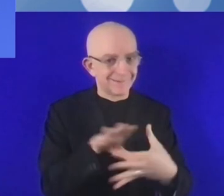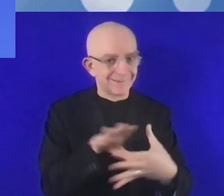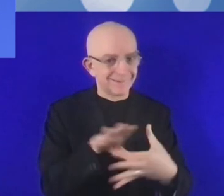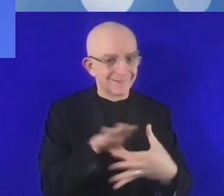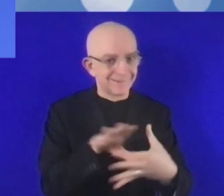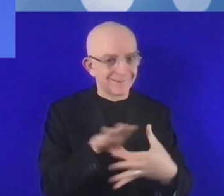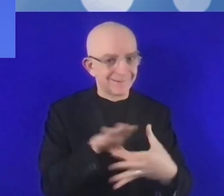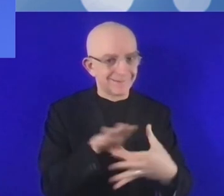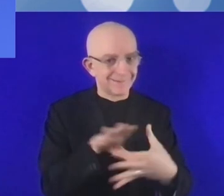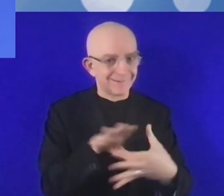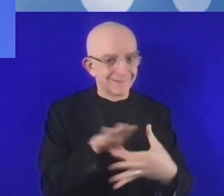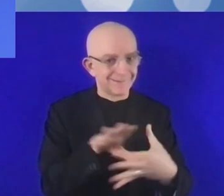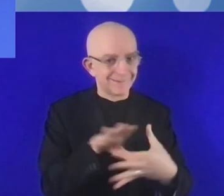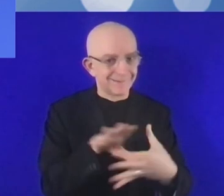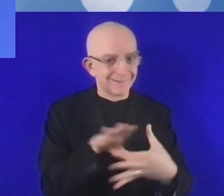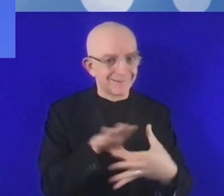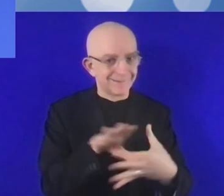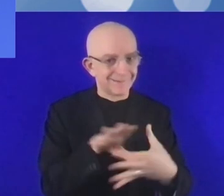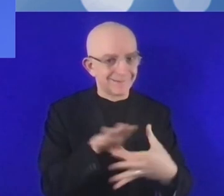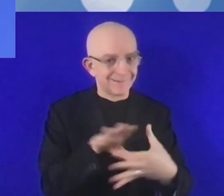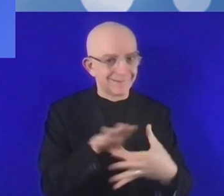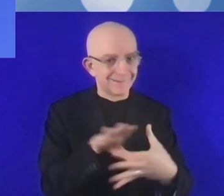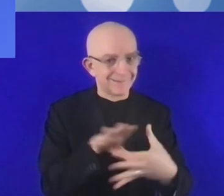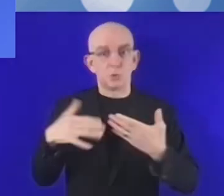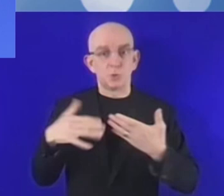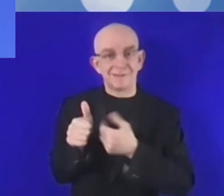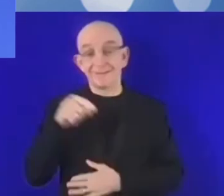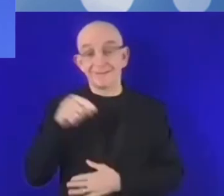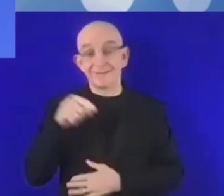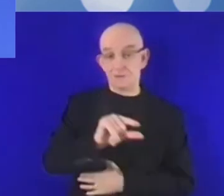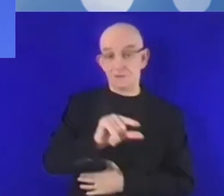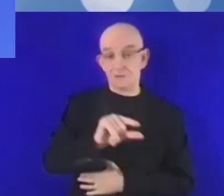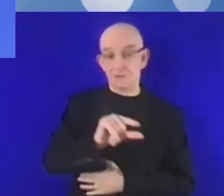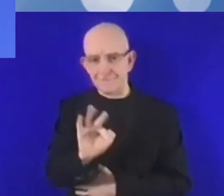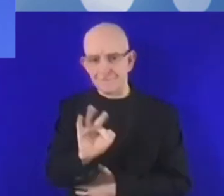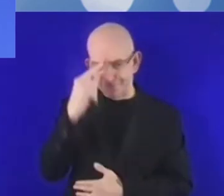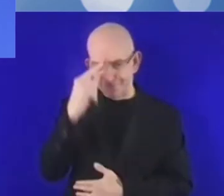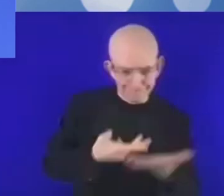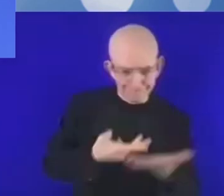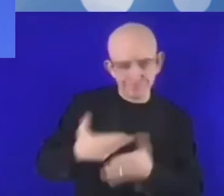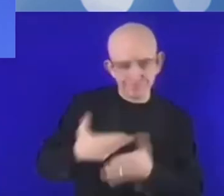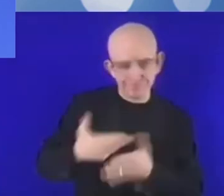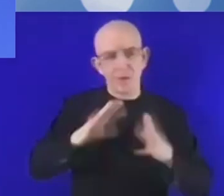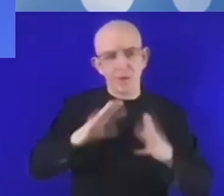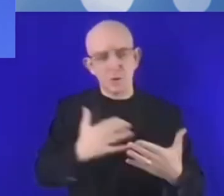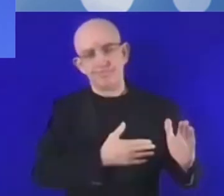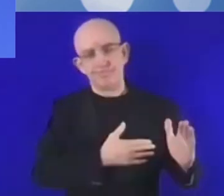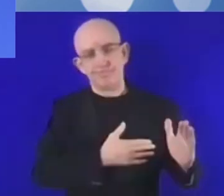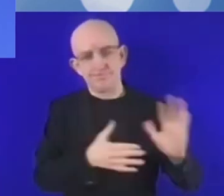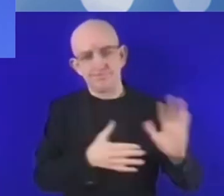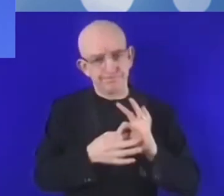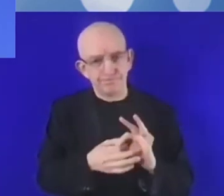мы общаемся друг с другом. И она еще сильнее показала то, что люди,